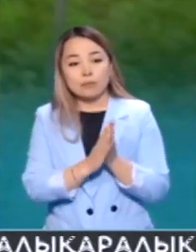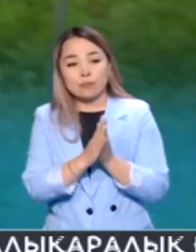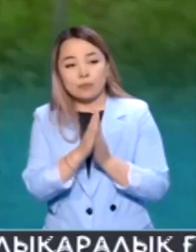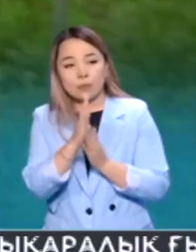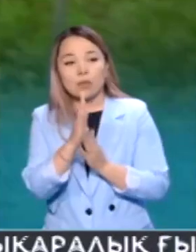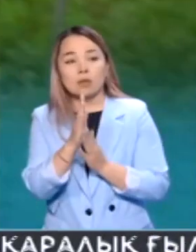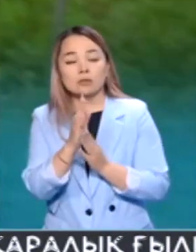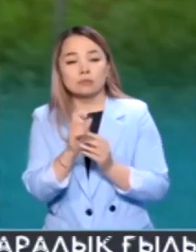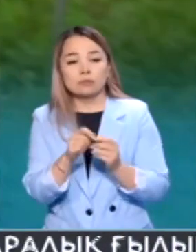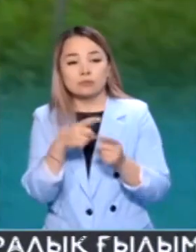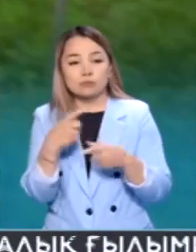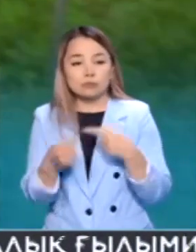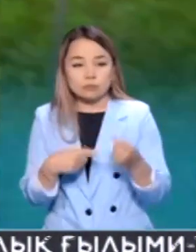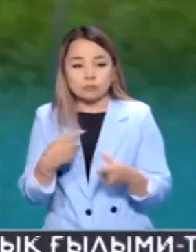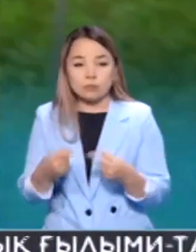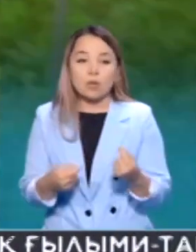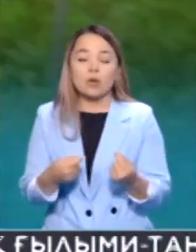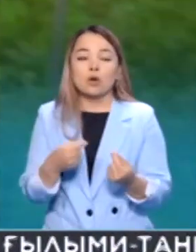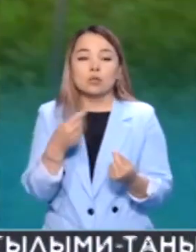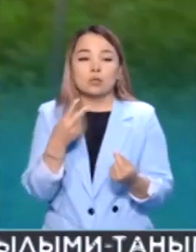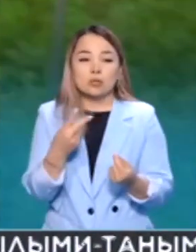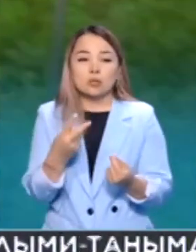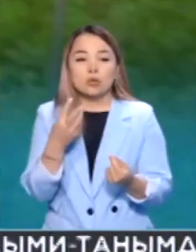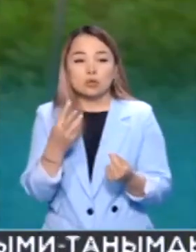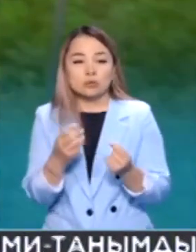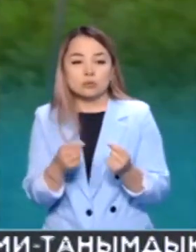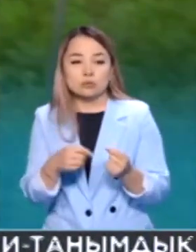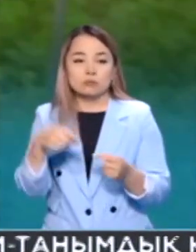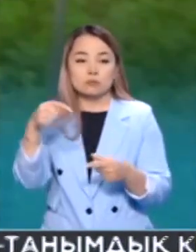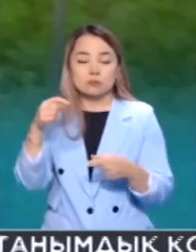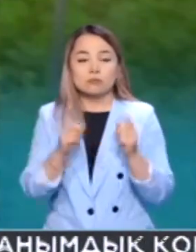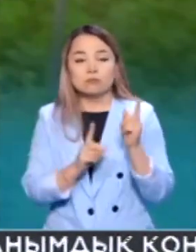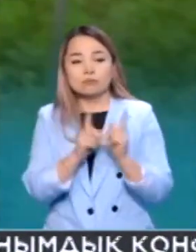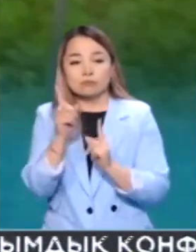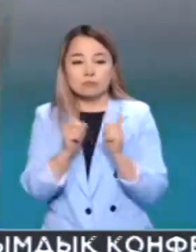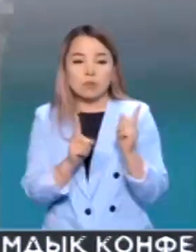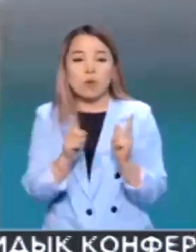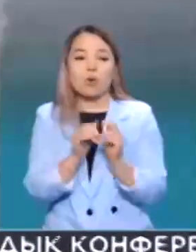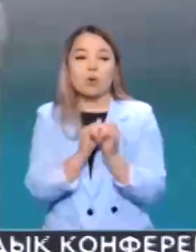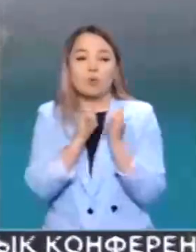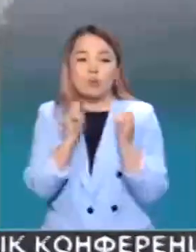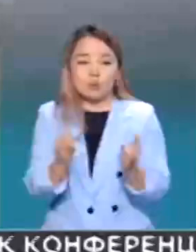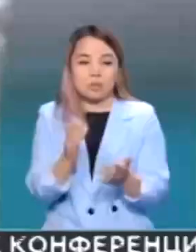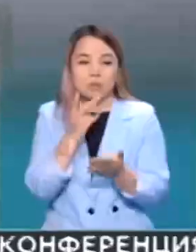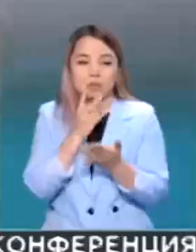бұл сабақ шығарып, 2-3 сабақ шығарады. Яғни өнім келесінде көбейеді.